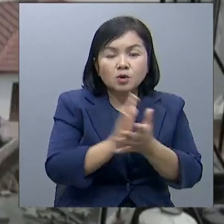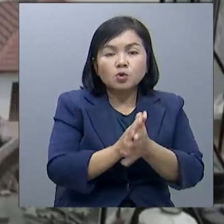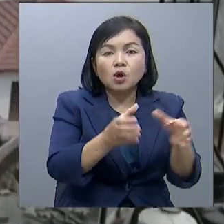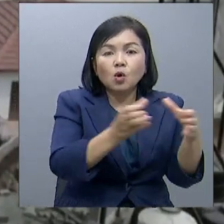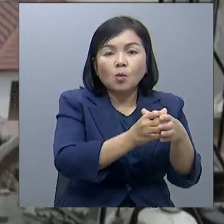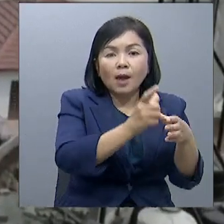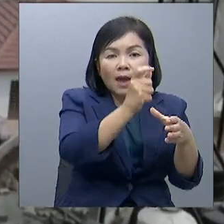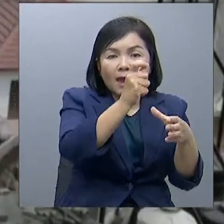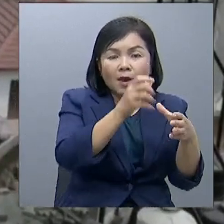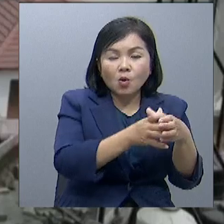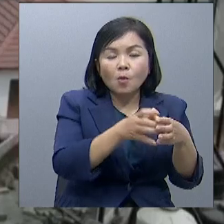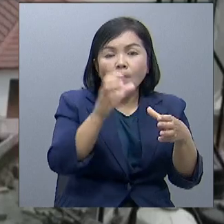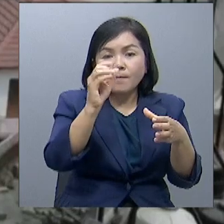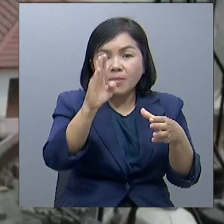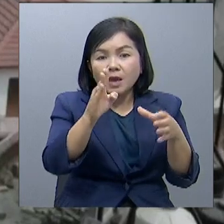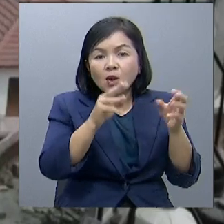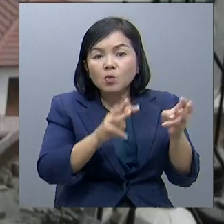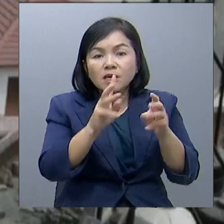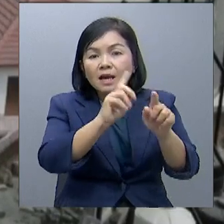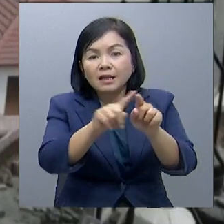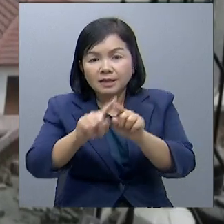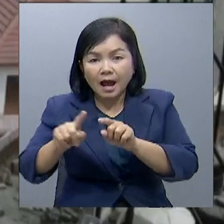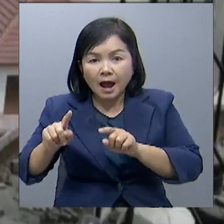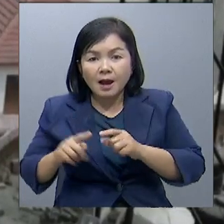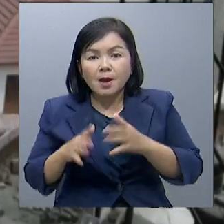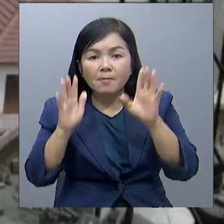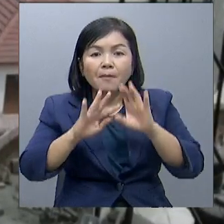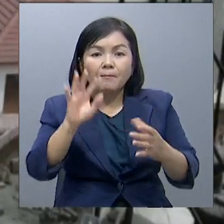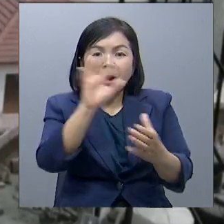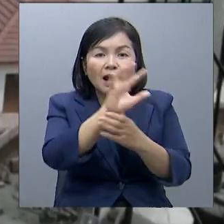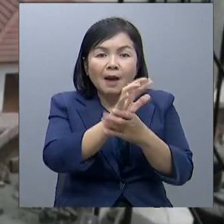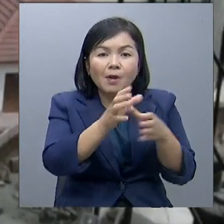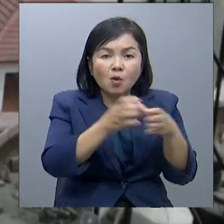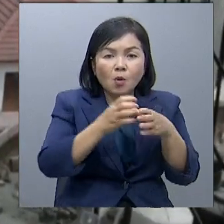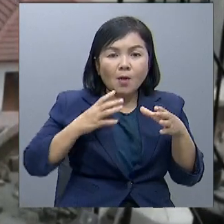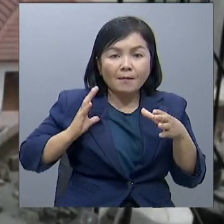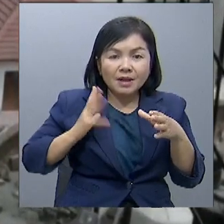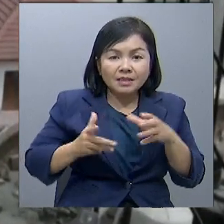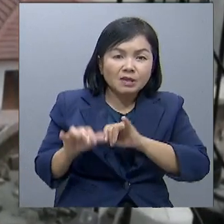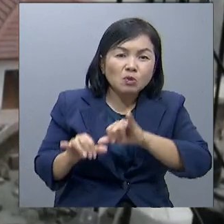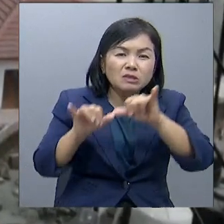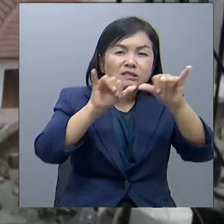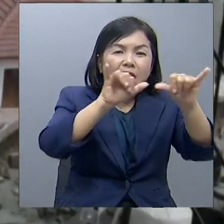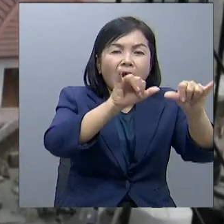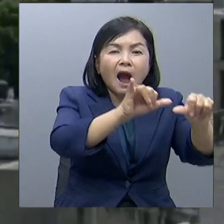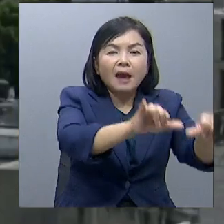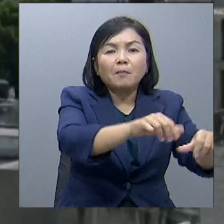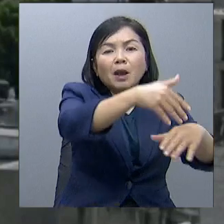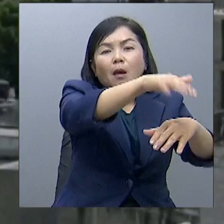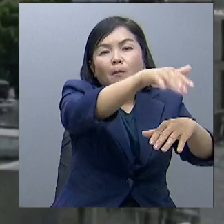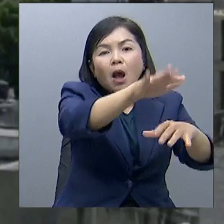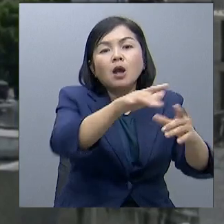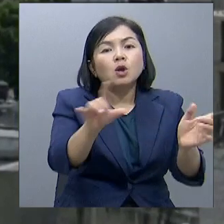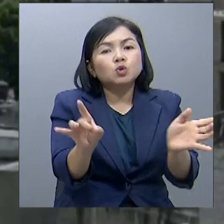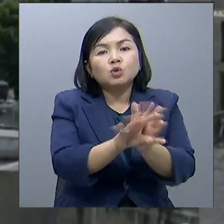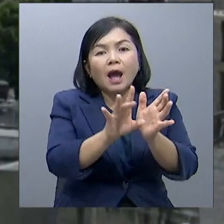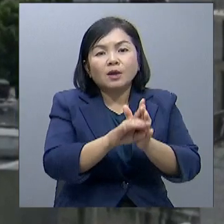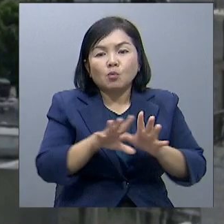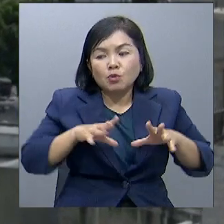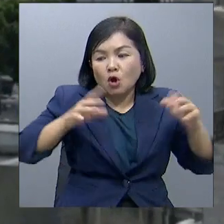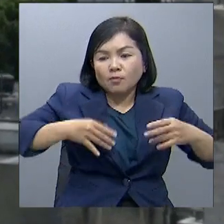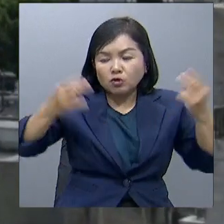bนะคะด้วยการใช้วิธีการต่างๆบีบให้ชาวปาเลสไตน์ต้องออกจากพื้นที่จนนำไปสู่การปะทะกันเป็นระยะ